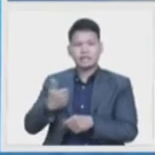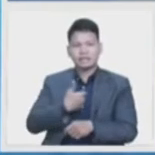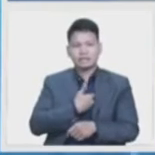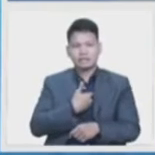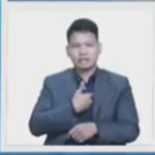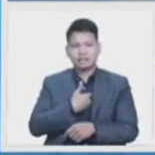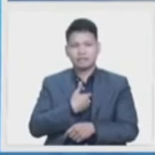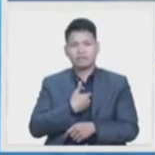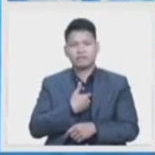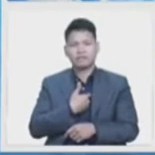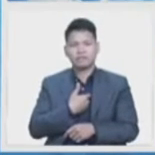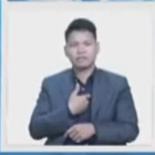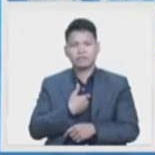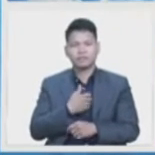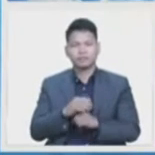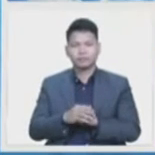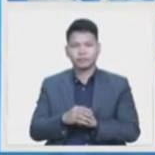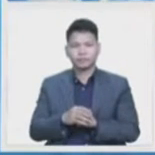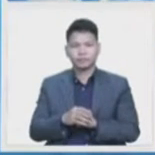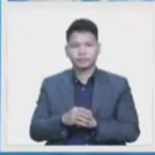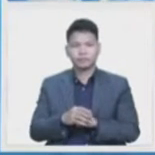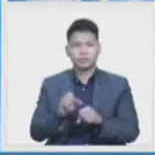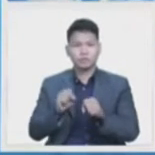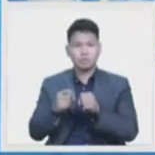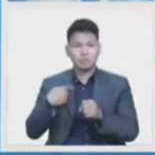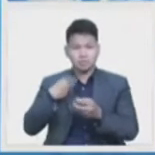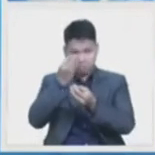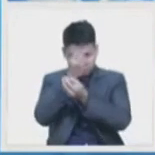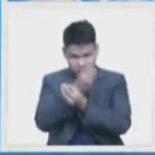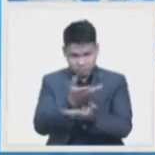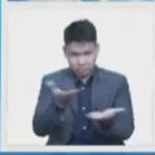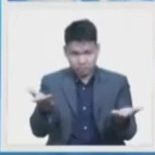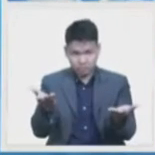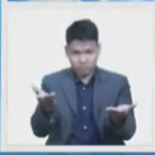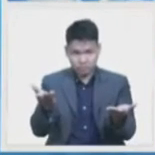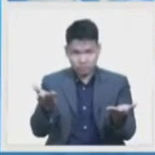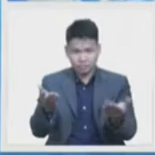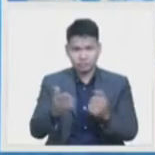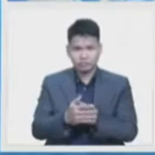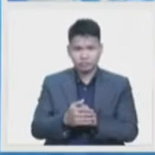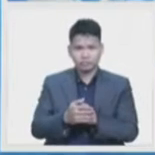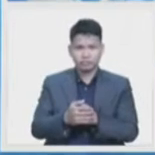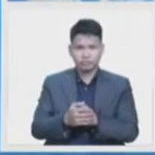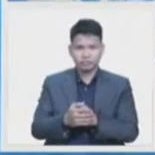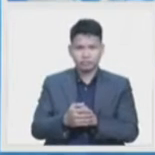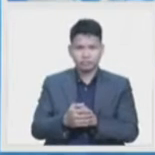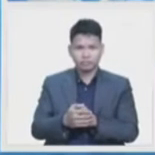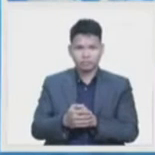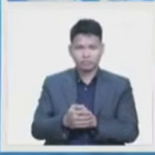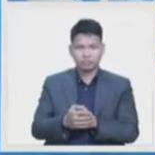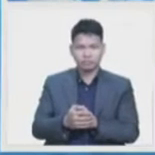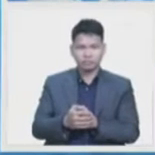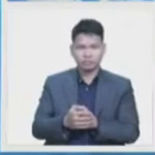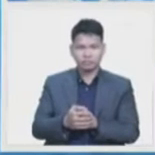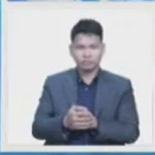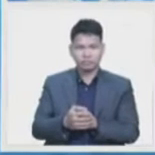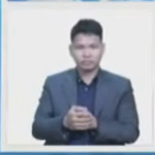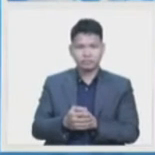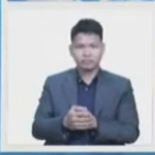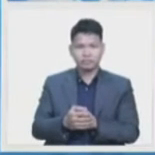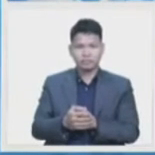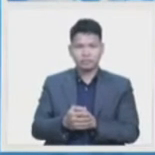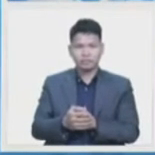wala mo dawat kaniya. O giinan kita kang kinsaman nga kaliwat